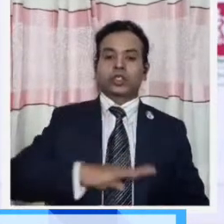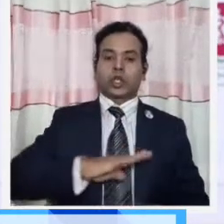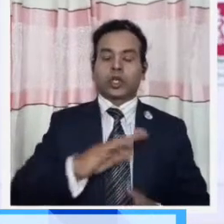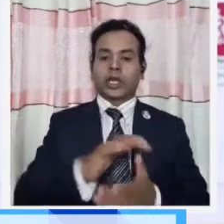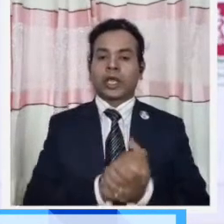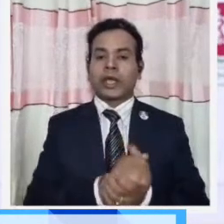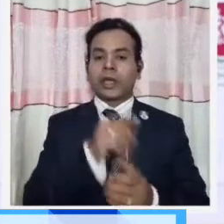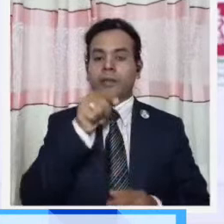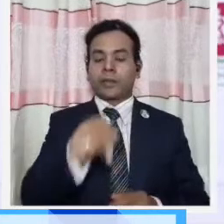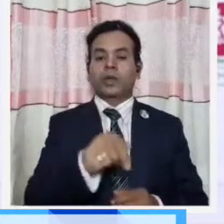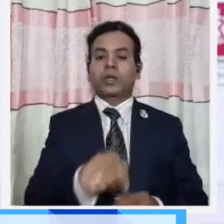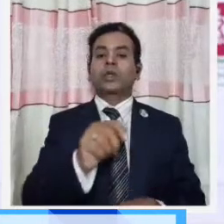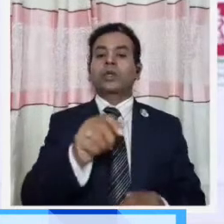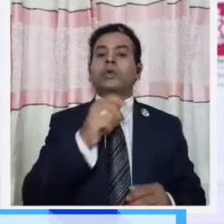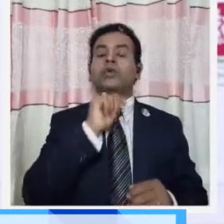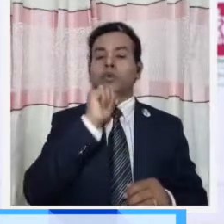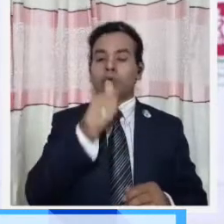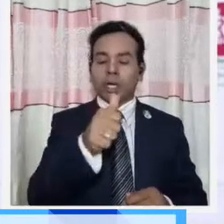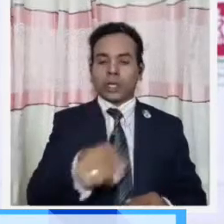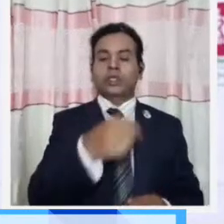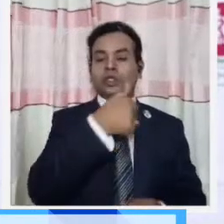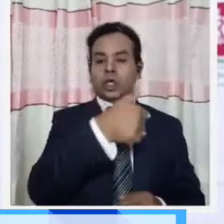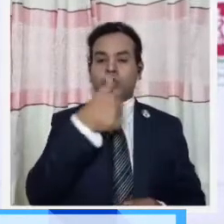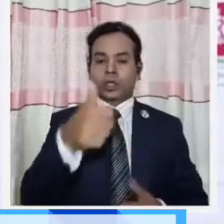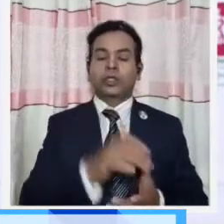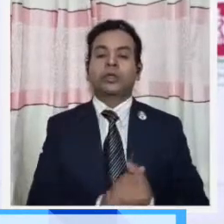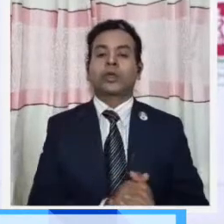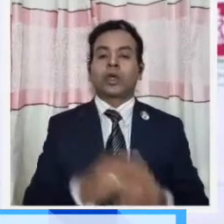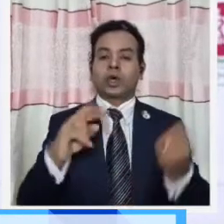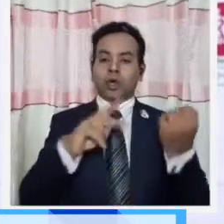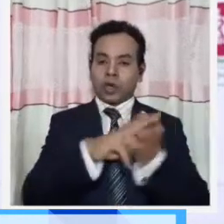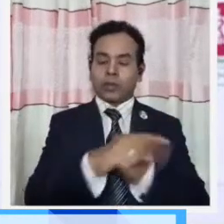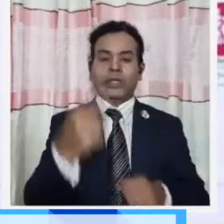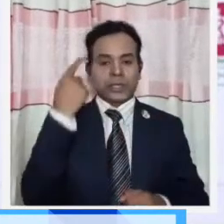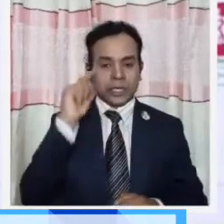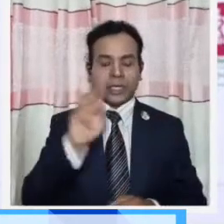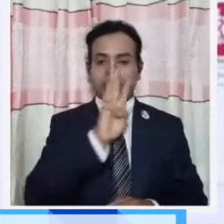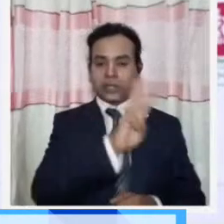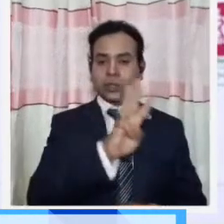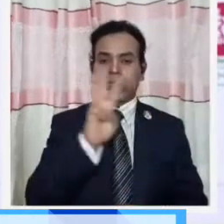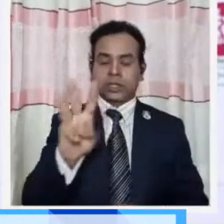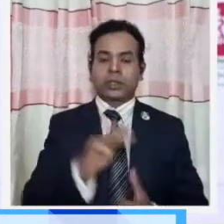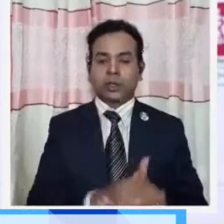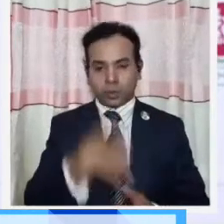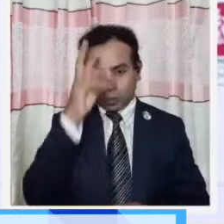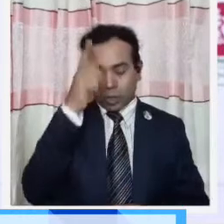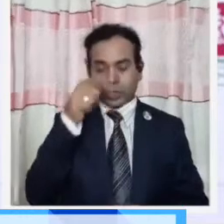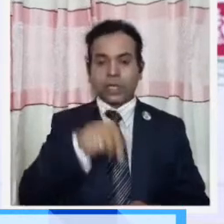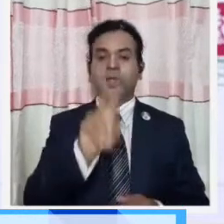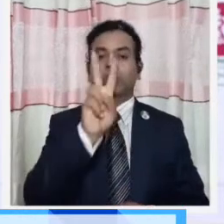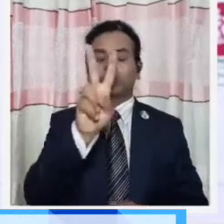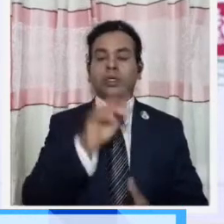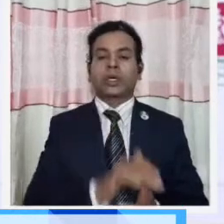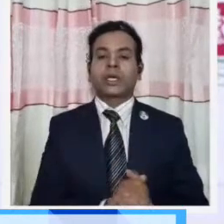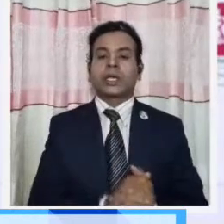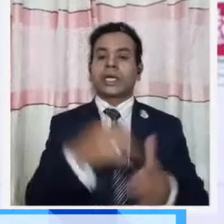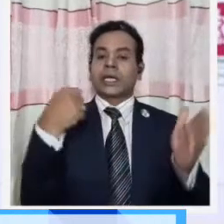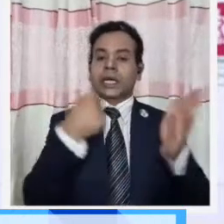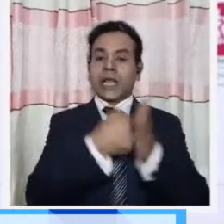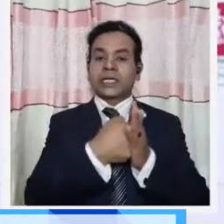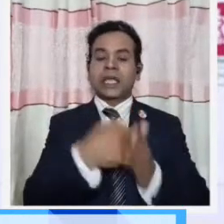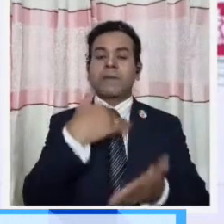যারা ২৪ ঘন্টা মৃত্যুবরণ করেছেন তাদের বিভাগ অনুযায়ী ঢাকা বিভাগে ১৮ জন, চট্টগ্রাম এবং খুলনা বিভাগে ৬ জন